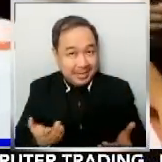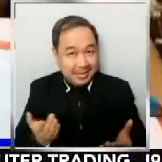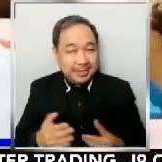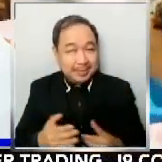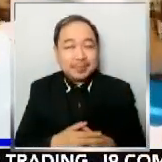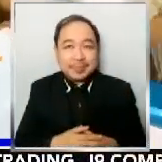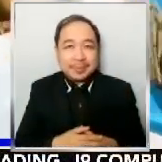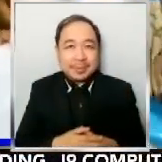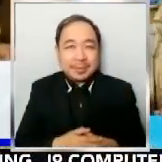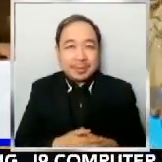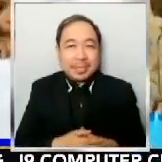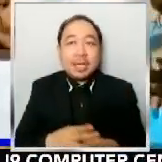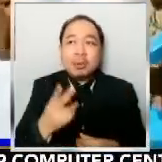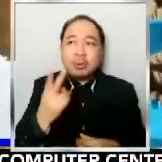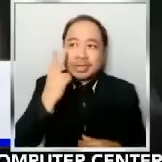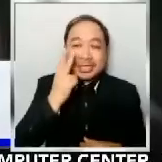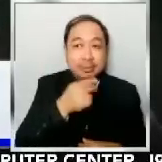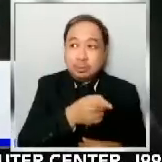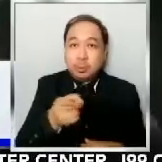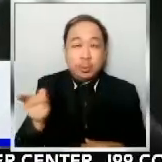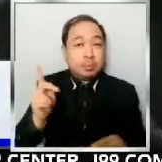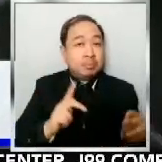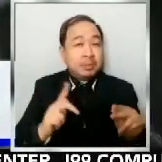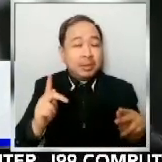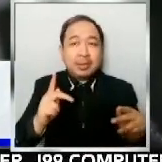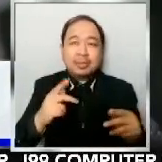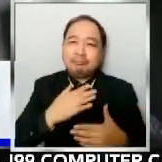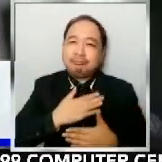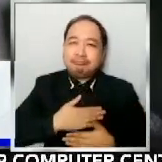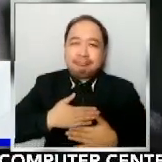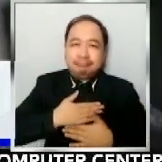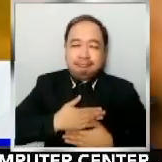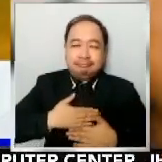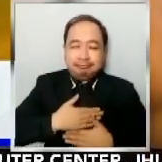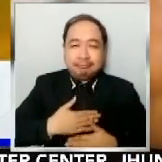Nakitang-kita namang na-enjoy ng kanilang guests.